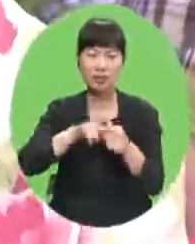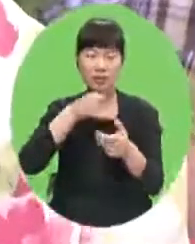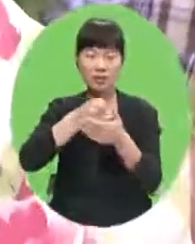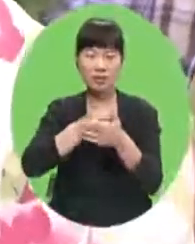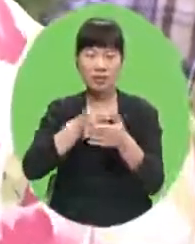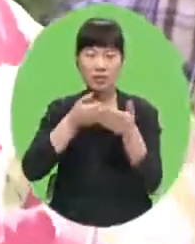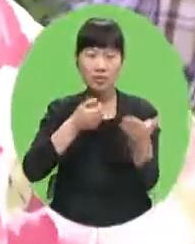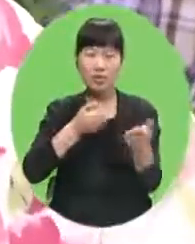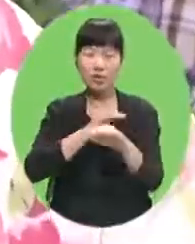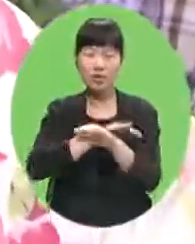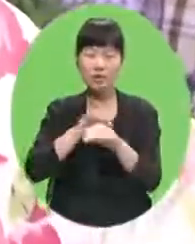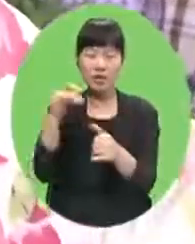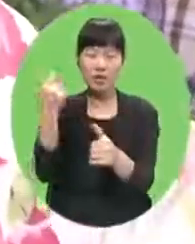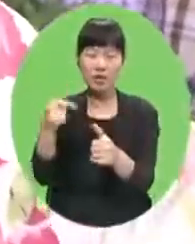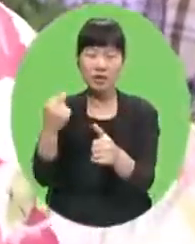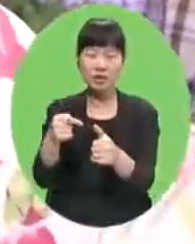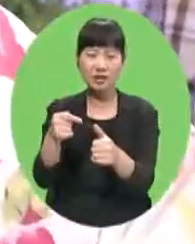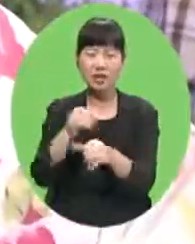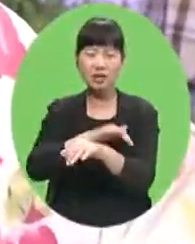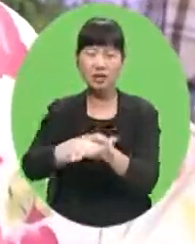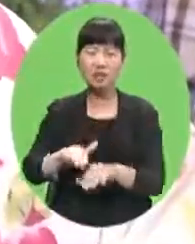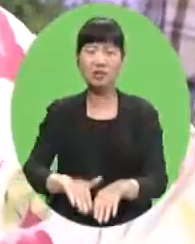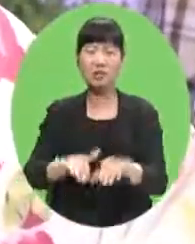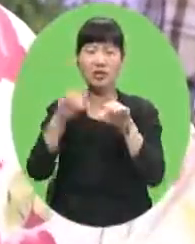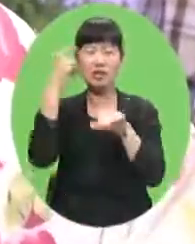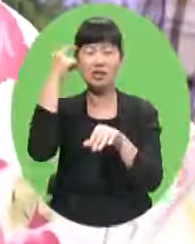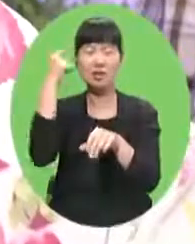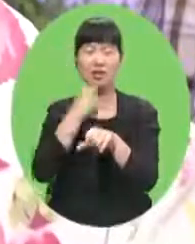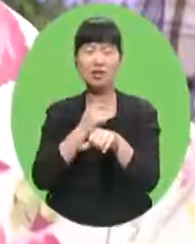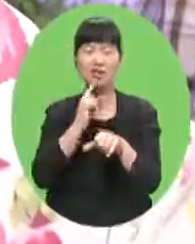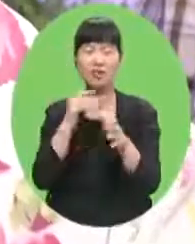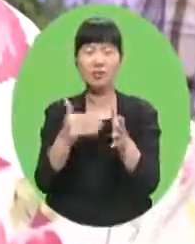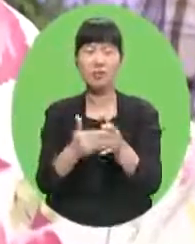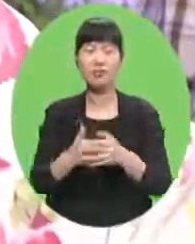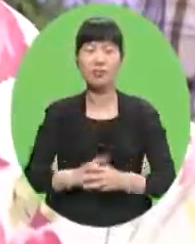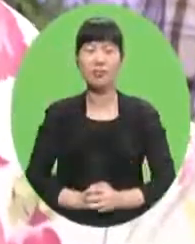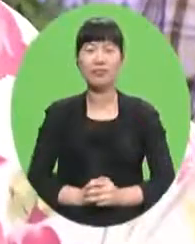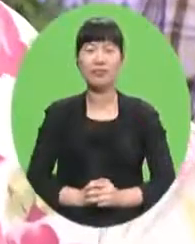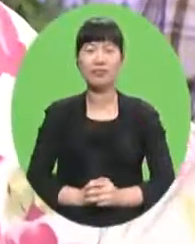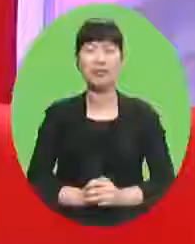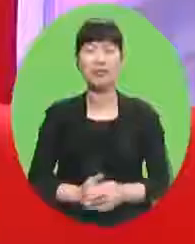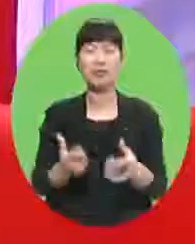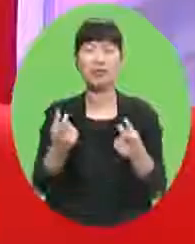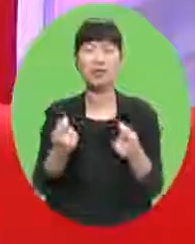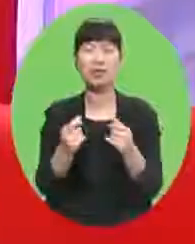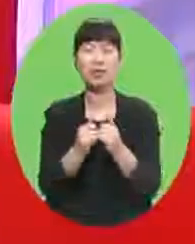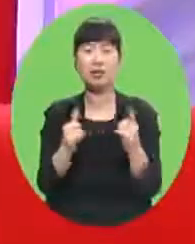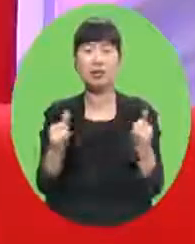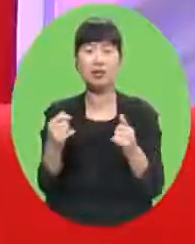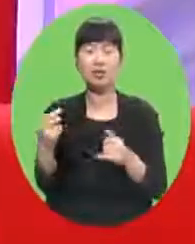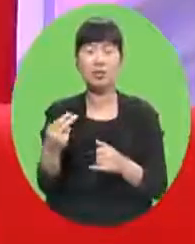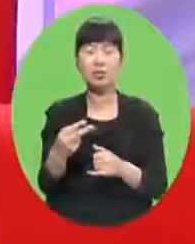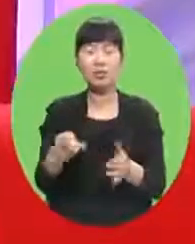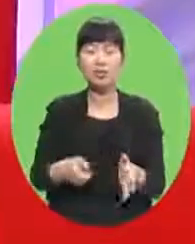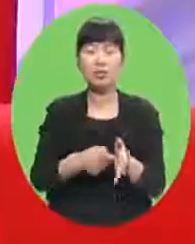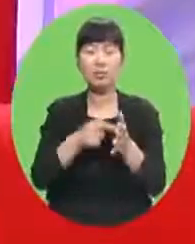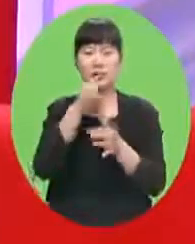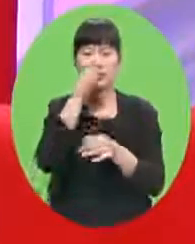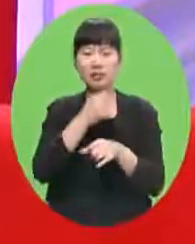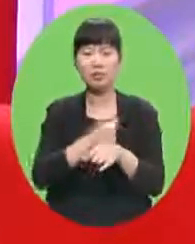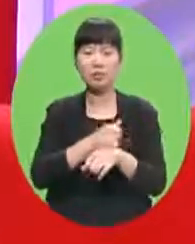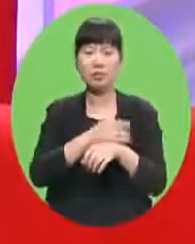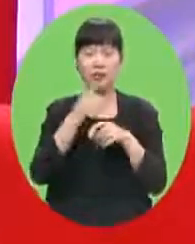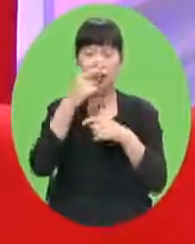정해서 잘 가르치면 이 아이가 잘 큰다고 생각하신 면이 많은 것 같아요. 그러니까 이런 분들 더군다나 조금 급하고